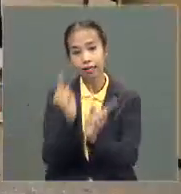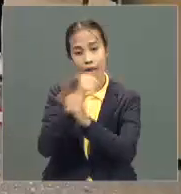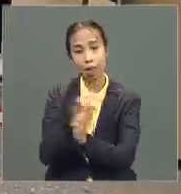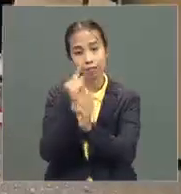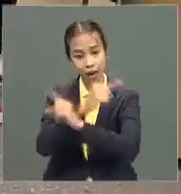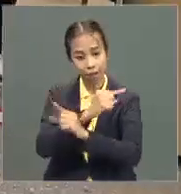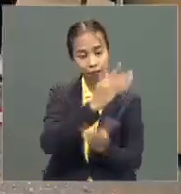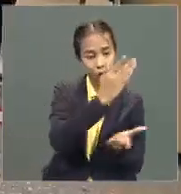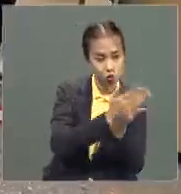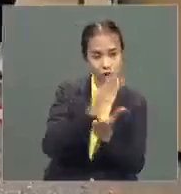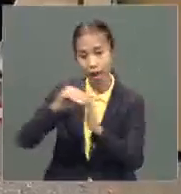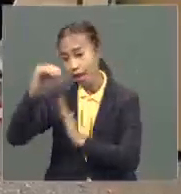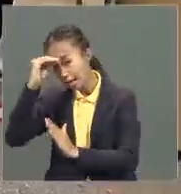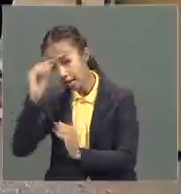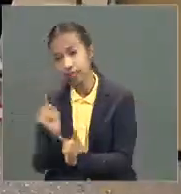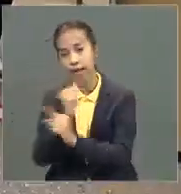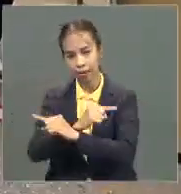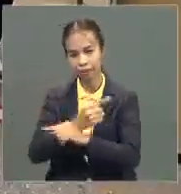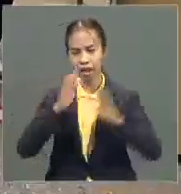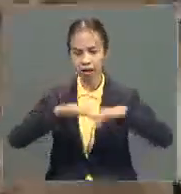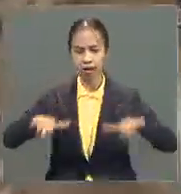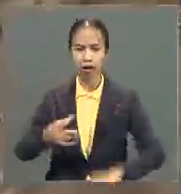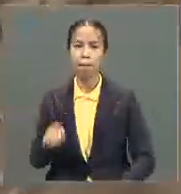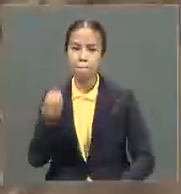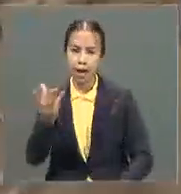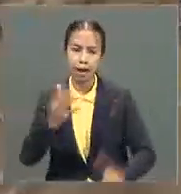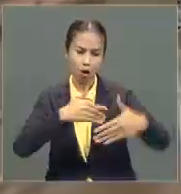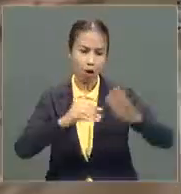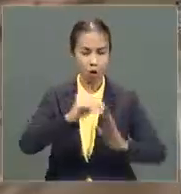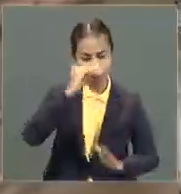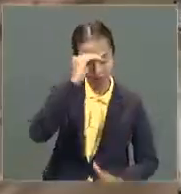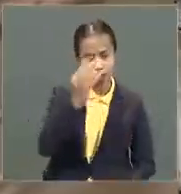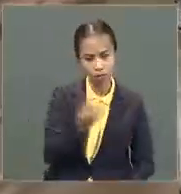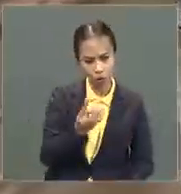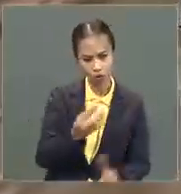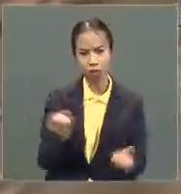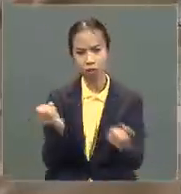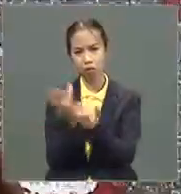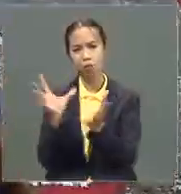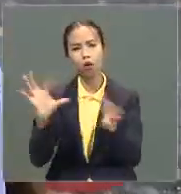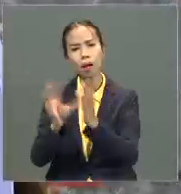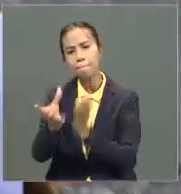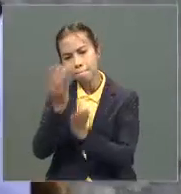แคบแล้วเด็กเนี่ยก็มีจำนวนมากกว่าห้องเรียนมีผลกระทบต่อการเรียนรู้ของเด็กจึงมีการประชุม